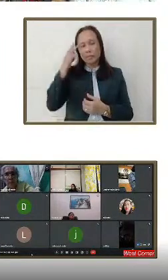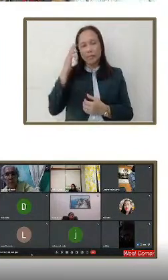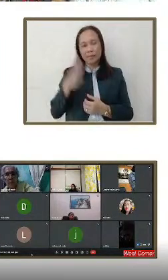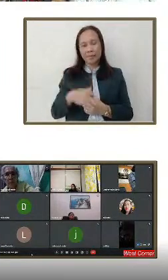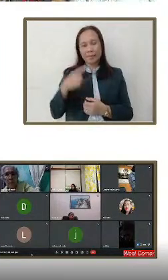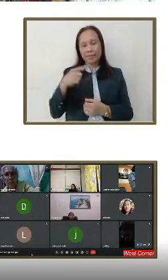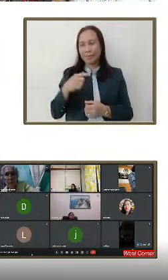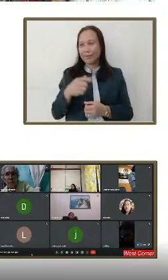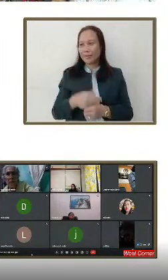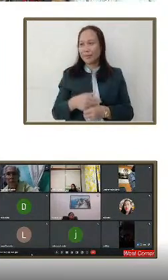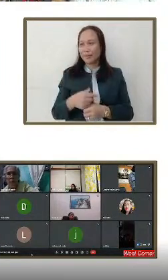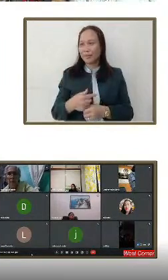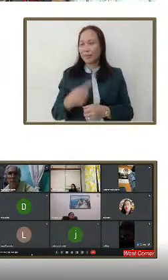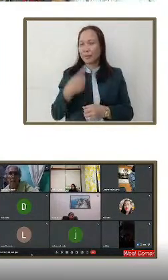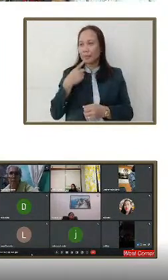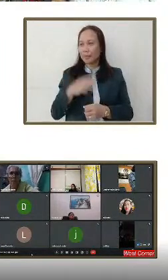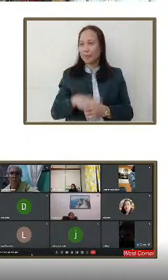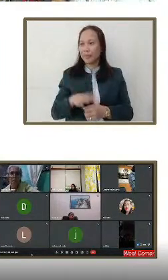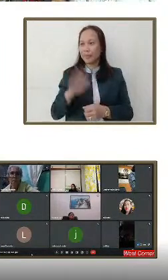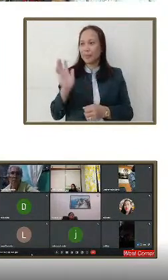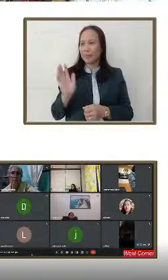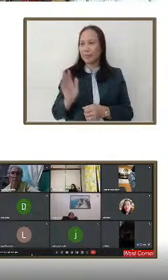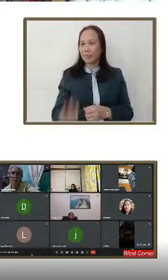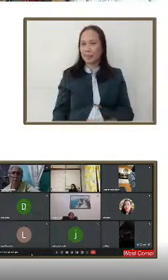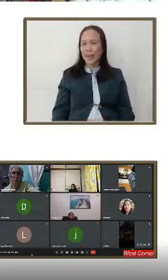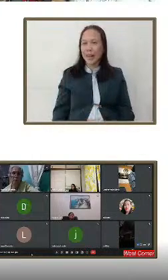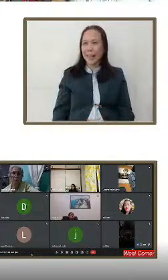pinapangako ko sa inyo, pupuntahan kayo ni Gerard.